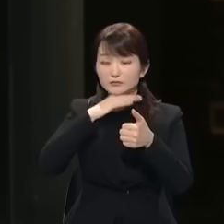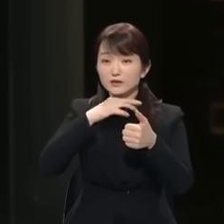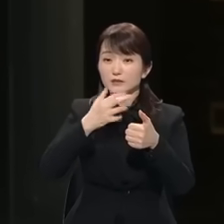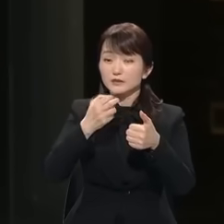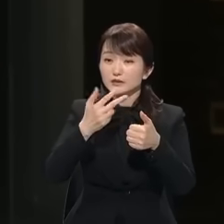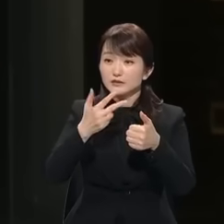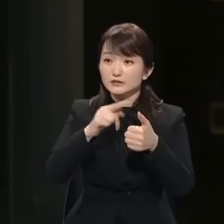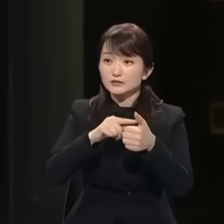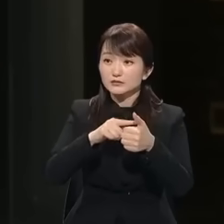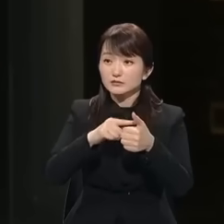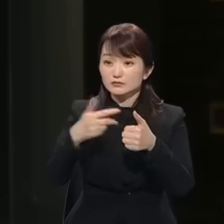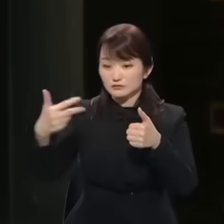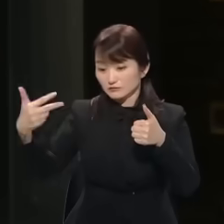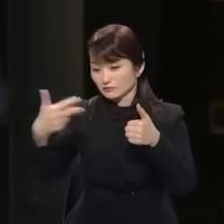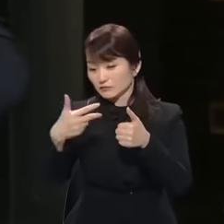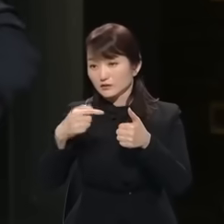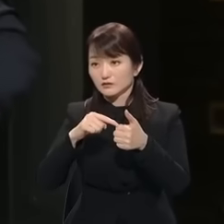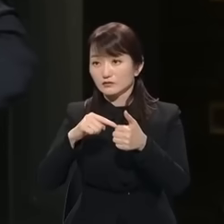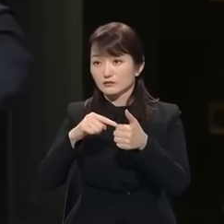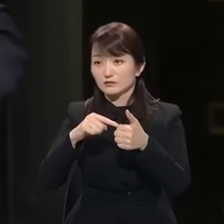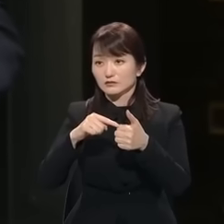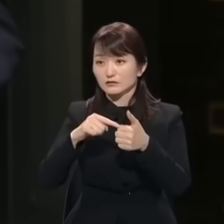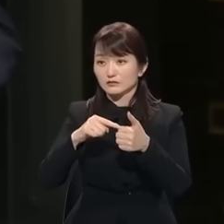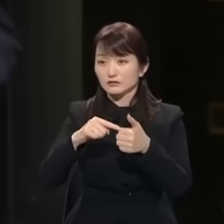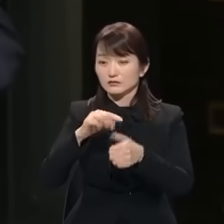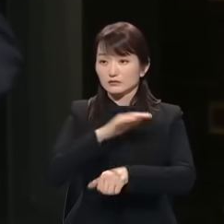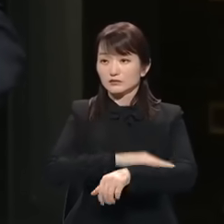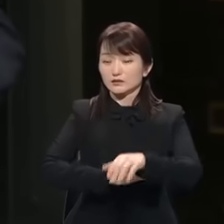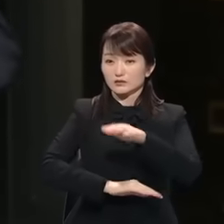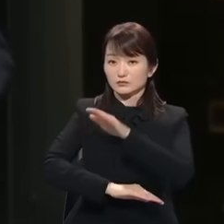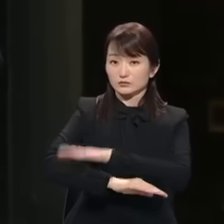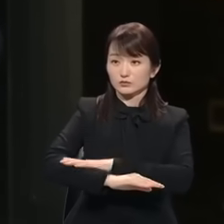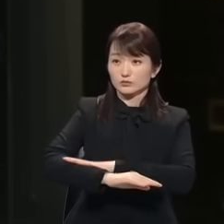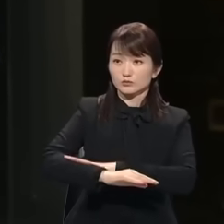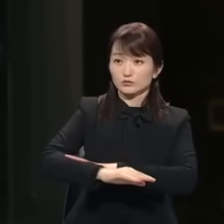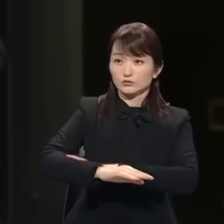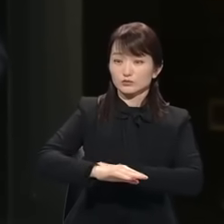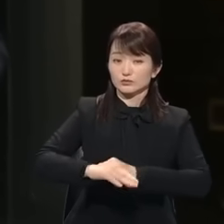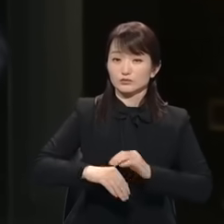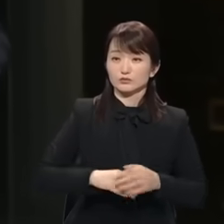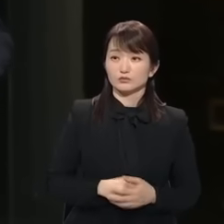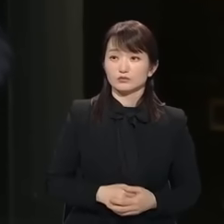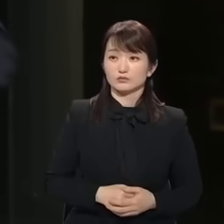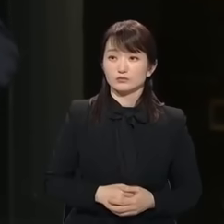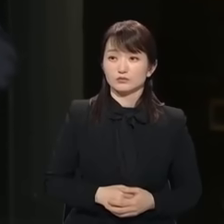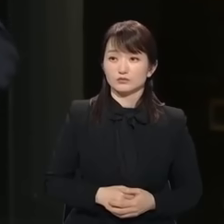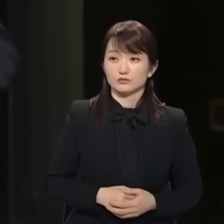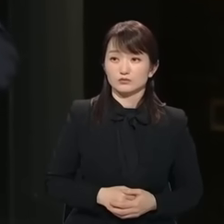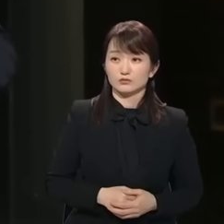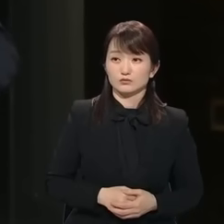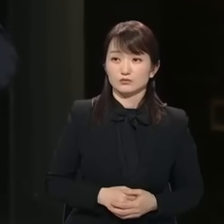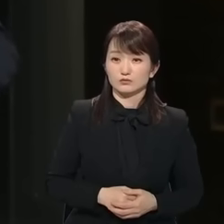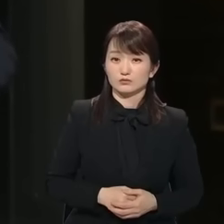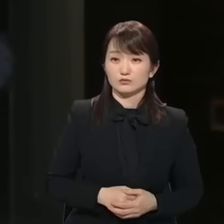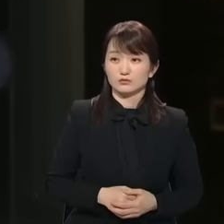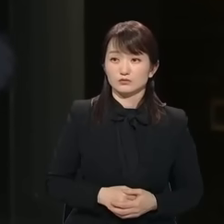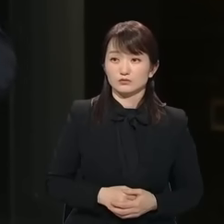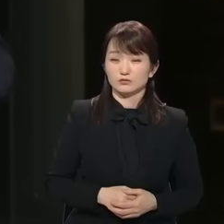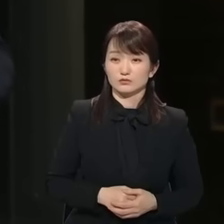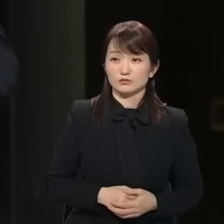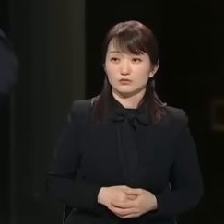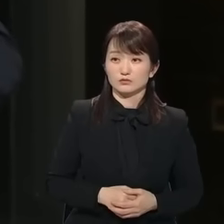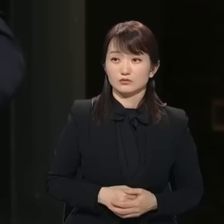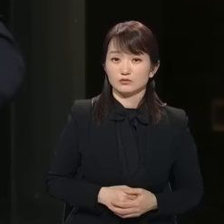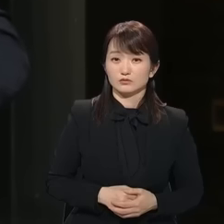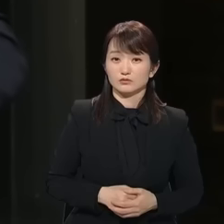첫 딱 모습을 드러냈을 때 양손에이 뭐 이런 걸 뭐 보 보행